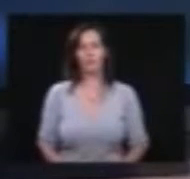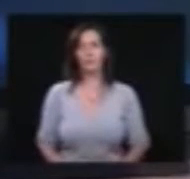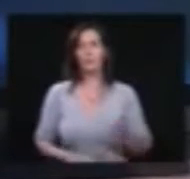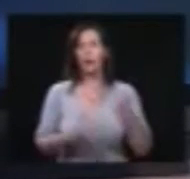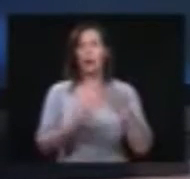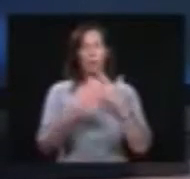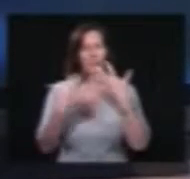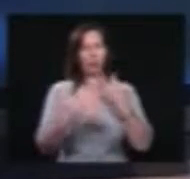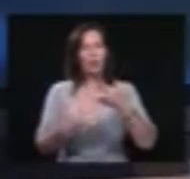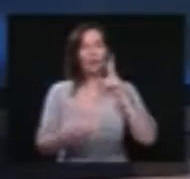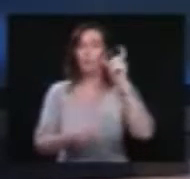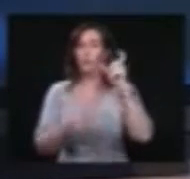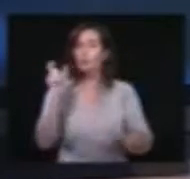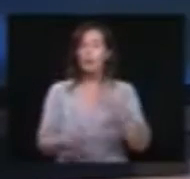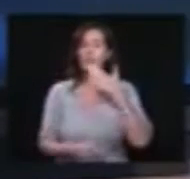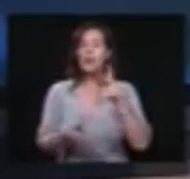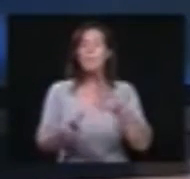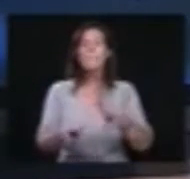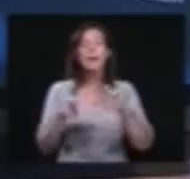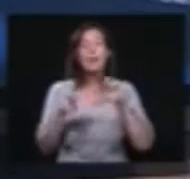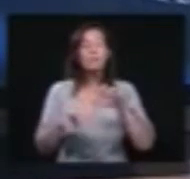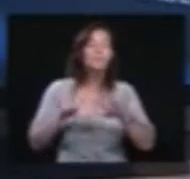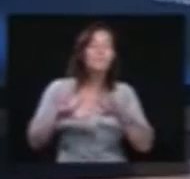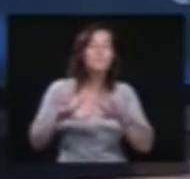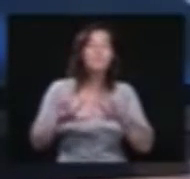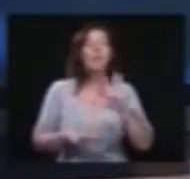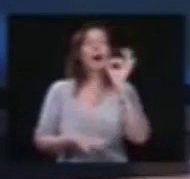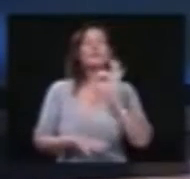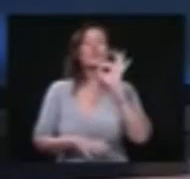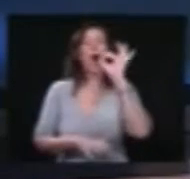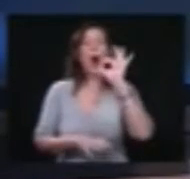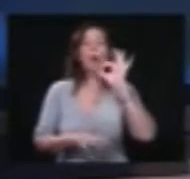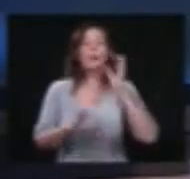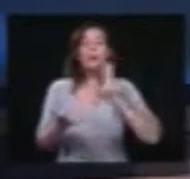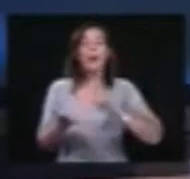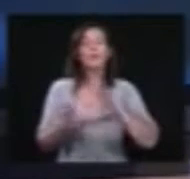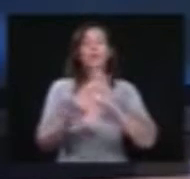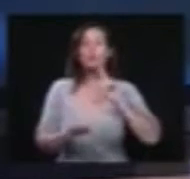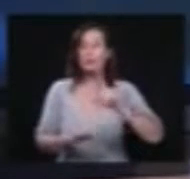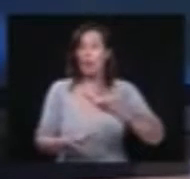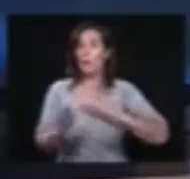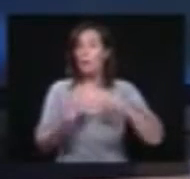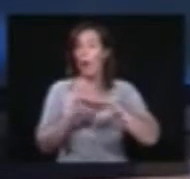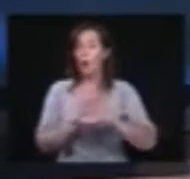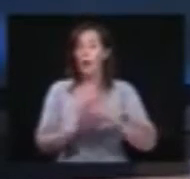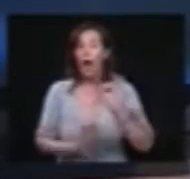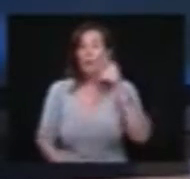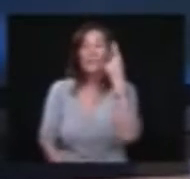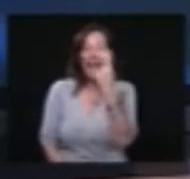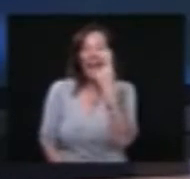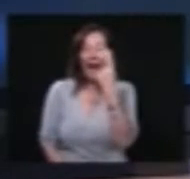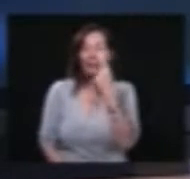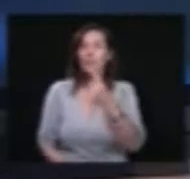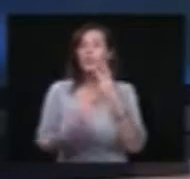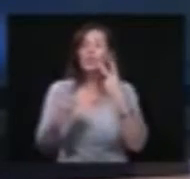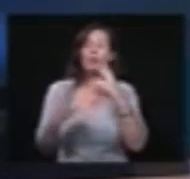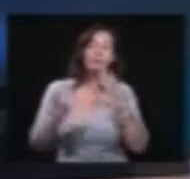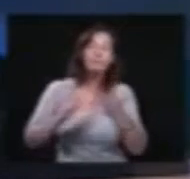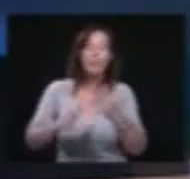בואו נרחיב בנושא. תושב ישראלי מנצל בממוצע רק כ-50% מהזכויות המגיעות לו בחוק. אחוז אחד של מיצוי שווה